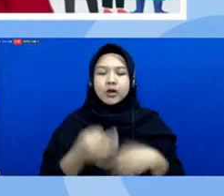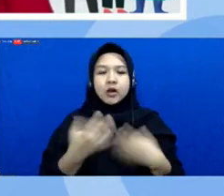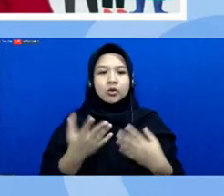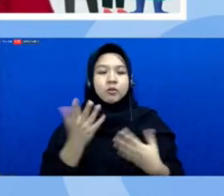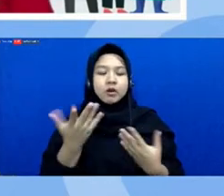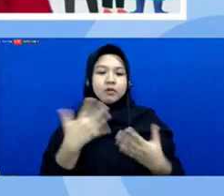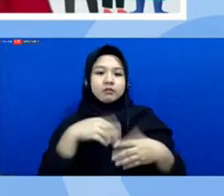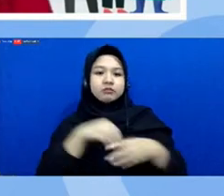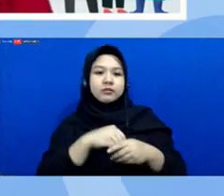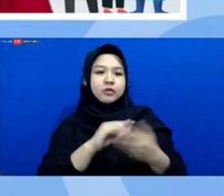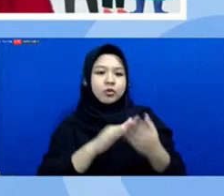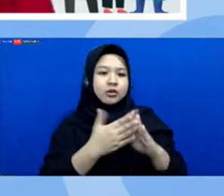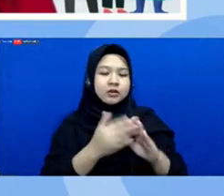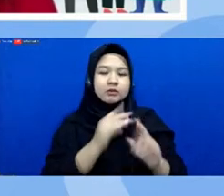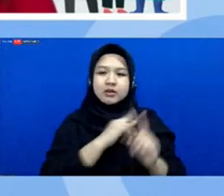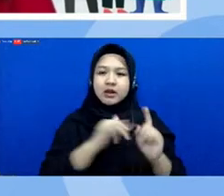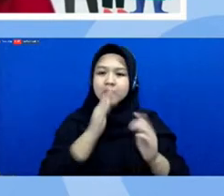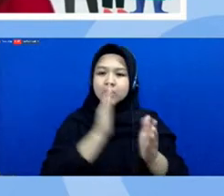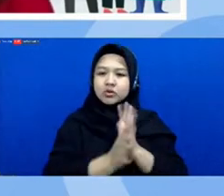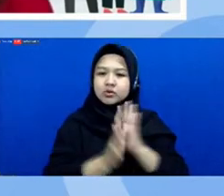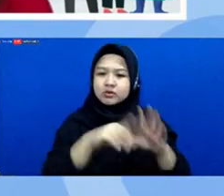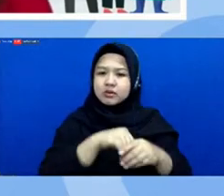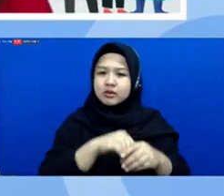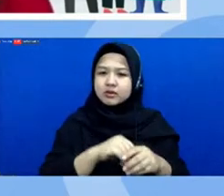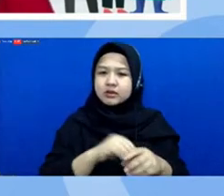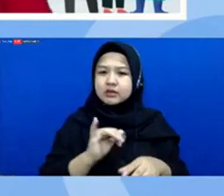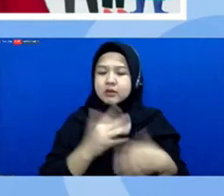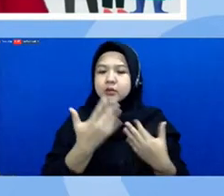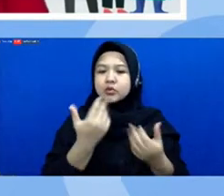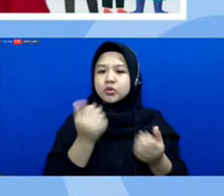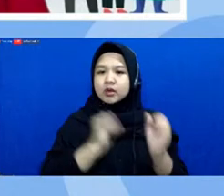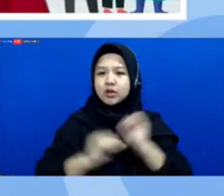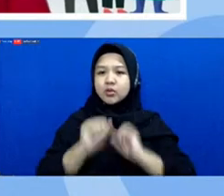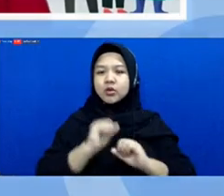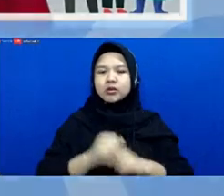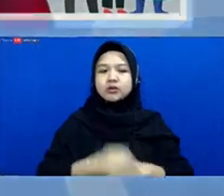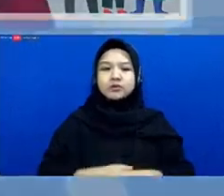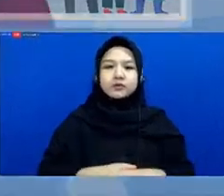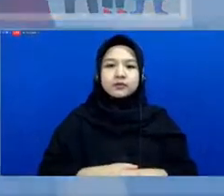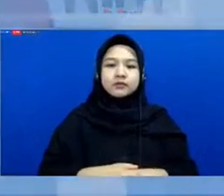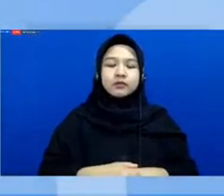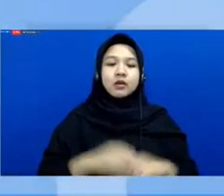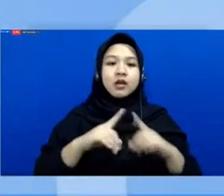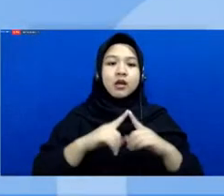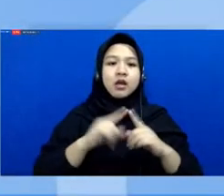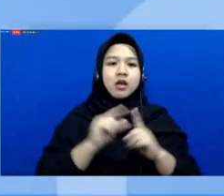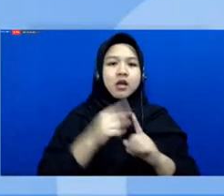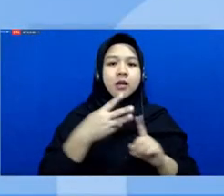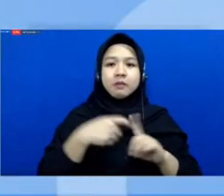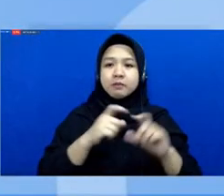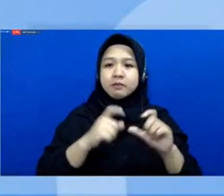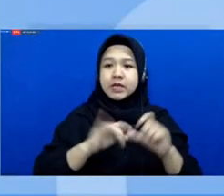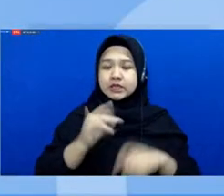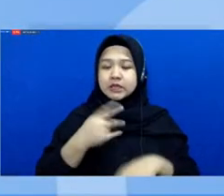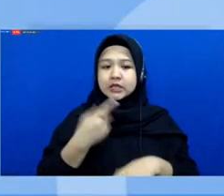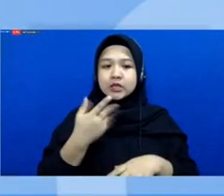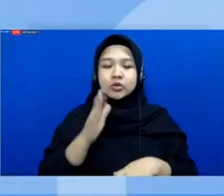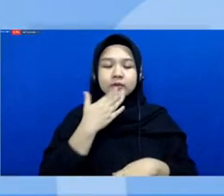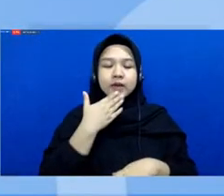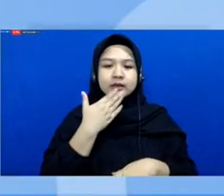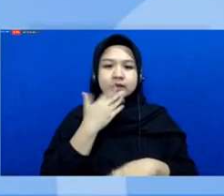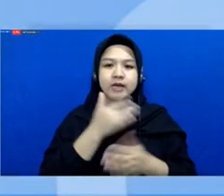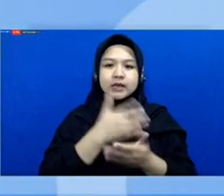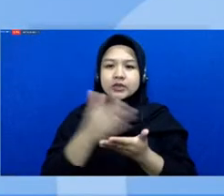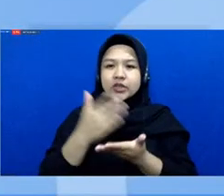dan masyarakat secara langsung, seperti apa sih yang sudah dilakukan selama ini? Di Apeksi kita sudah sangat terbiasa melakukan sharing